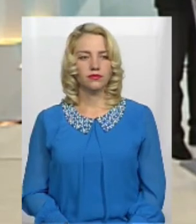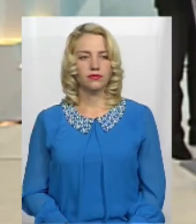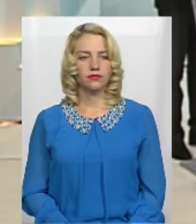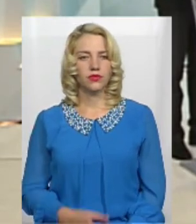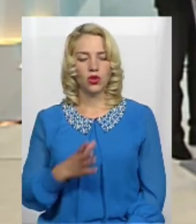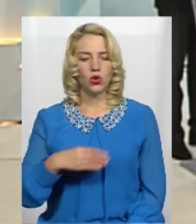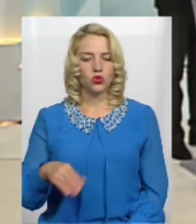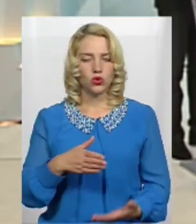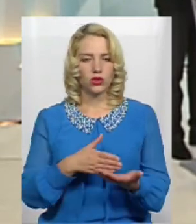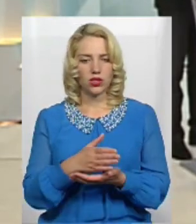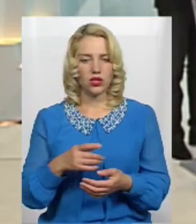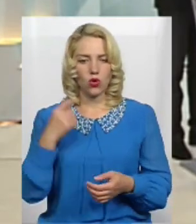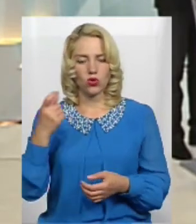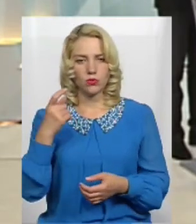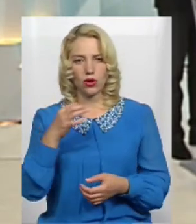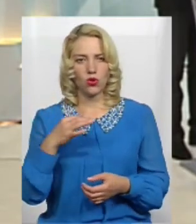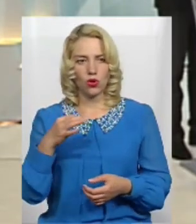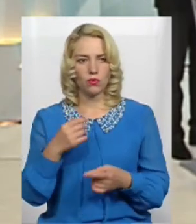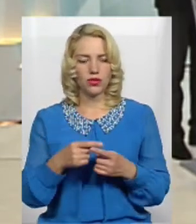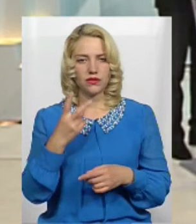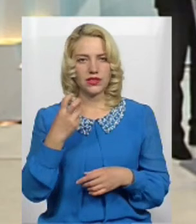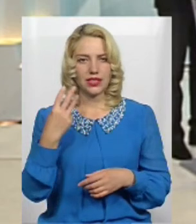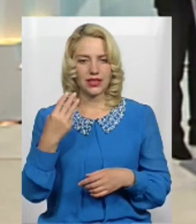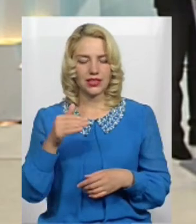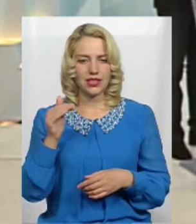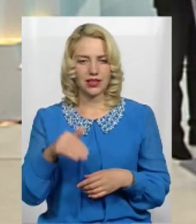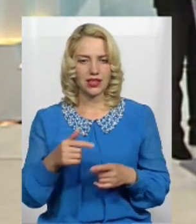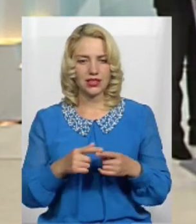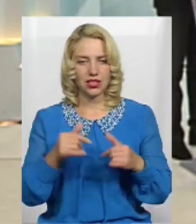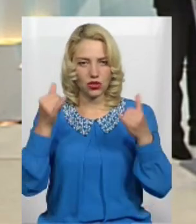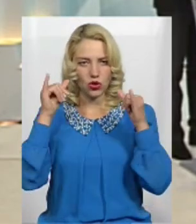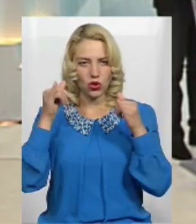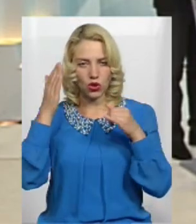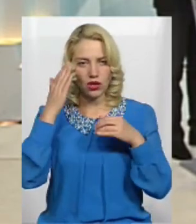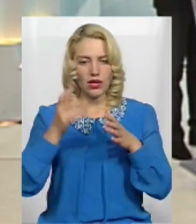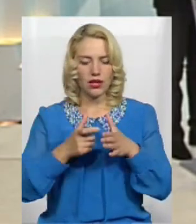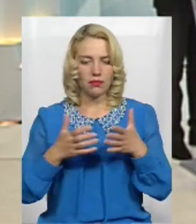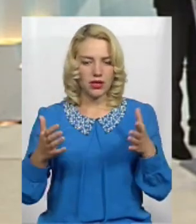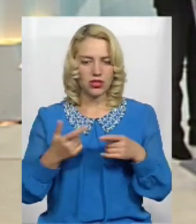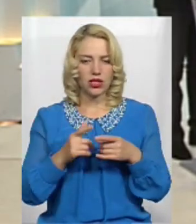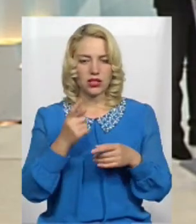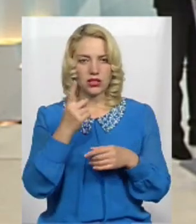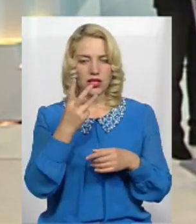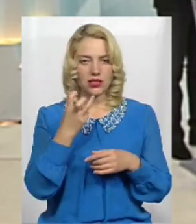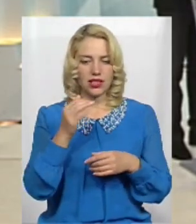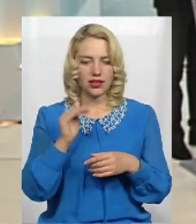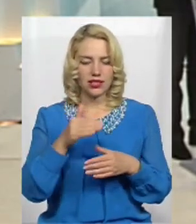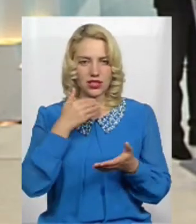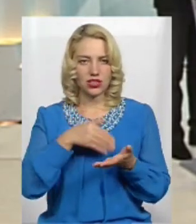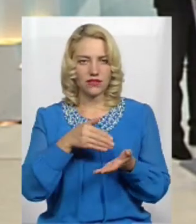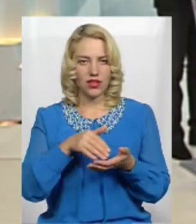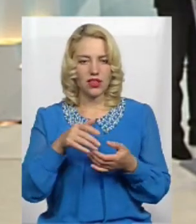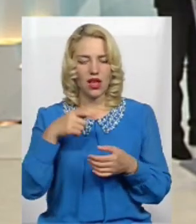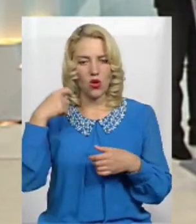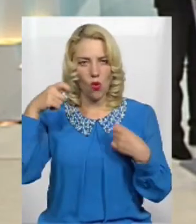У всіх категоріях господарств області утримується 230 тисяч голів великої рогатої худоби, у більшості корови, понад 300 тисяч голів свиней,